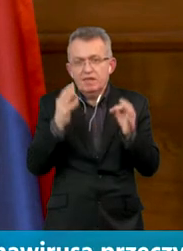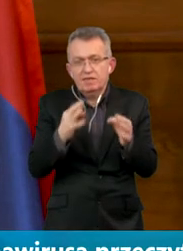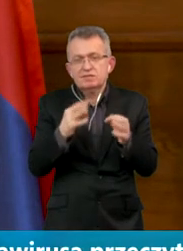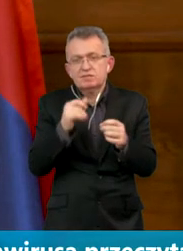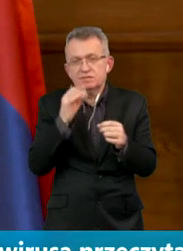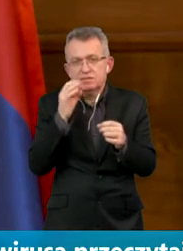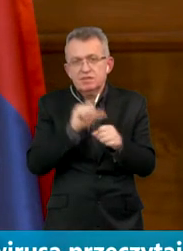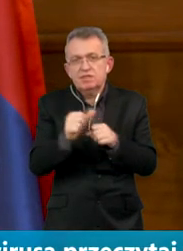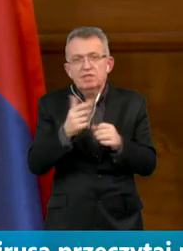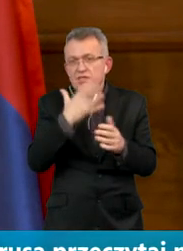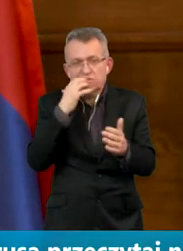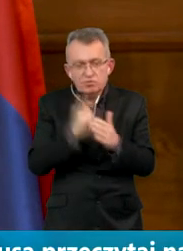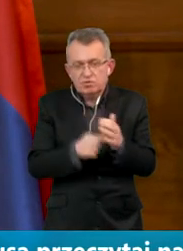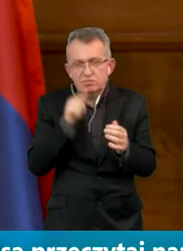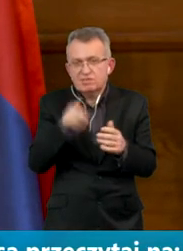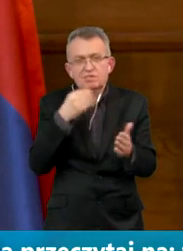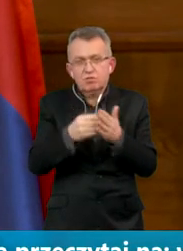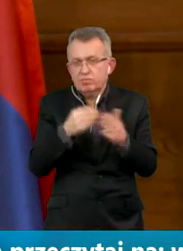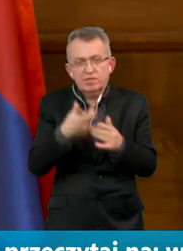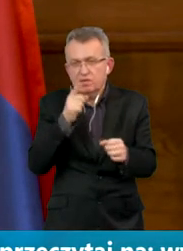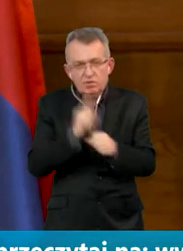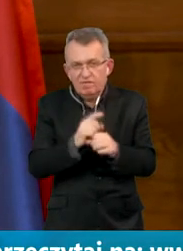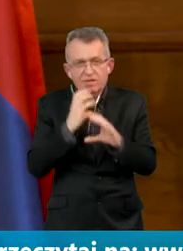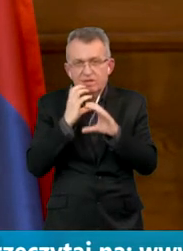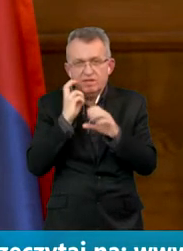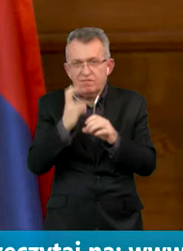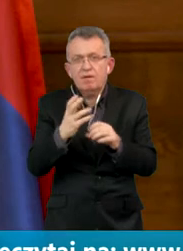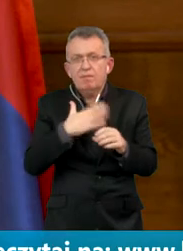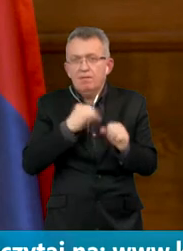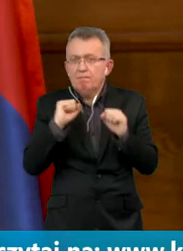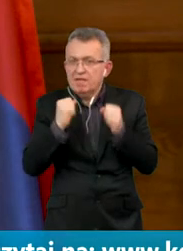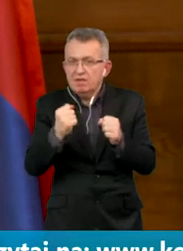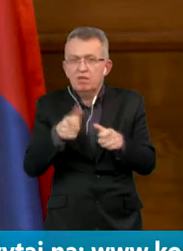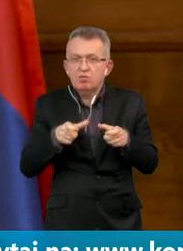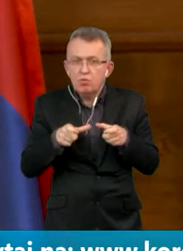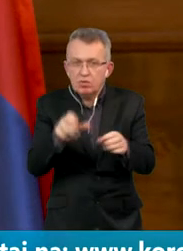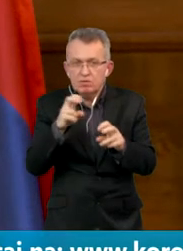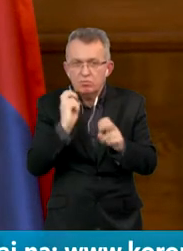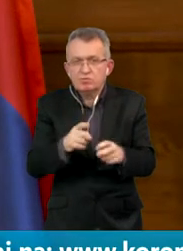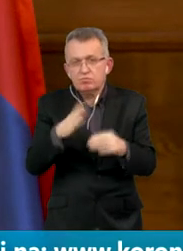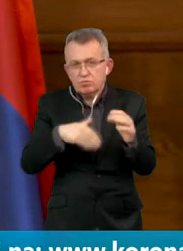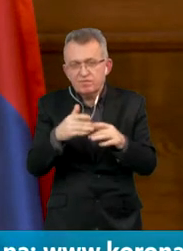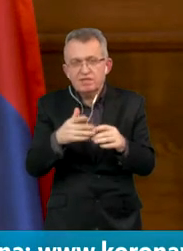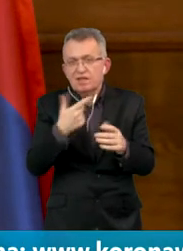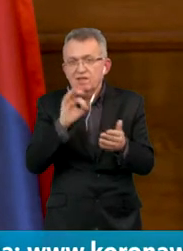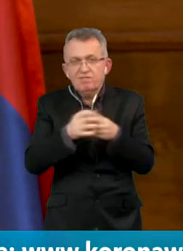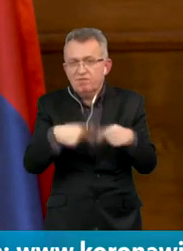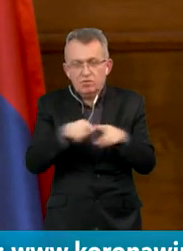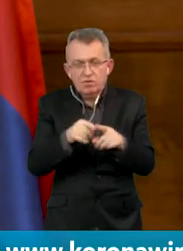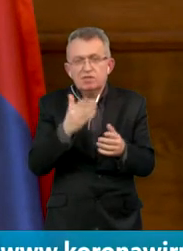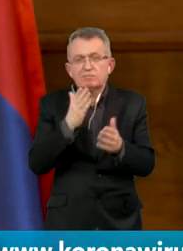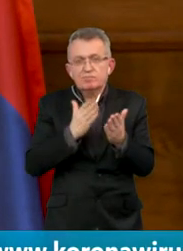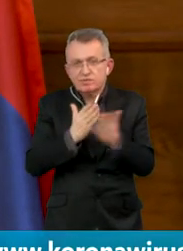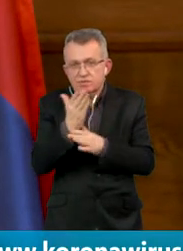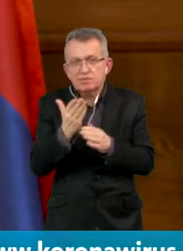perspektywie nie skorzystaliśmy z zakupu tramwajów, ponieważ mieliśmy pilne tematy torowe i tak wszystkie nie są realizowane z uwagi na